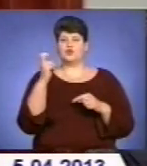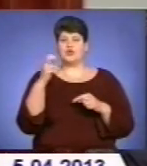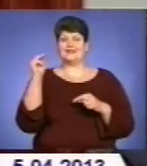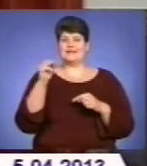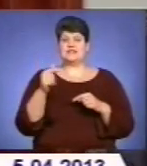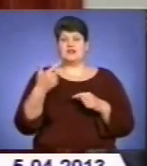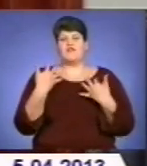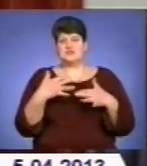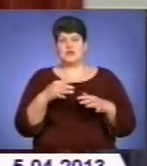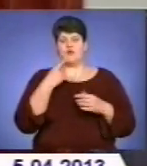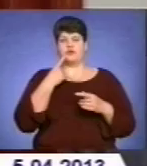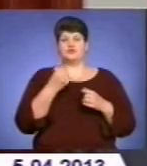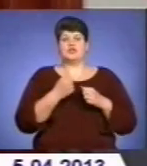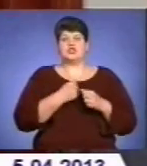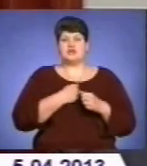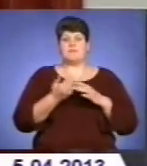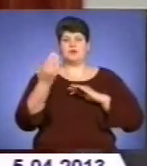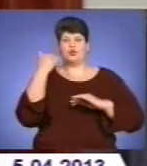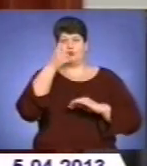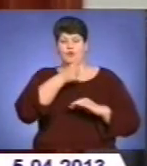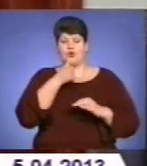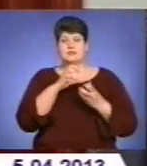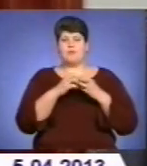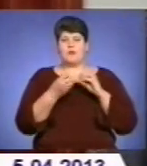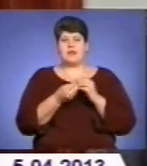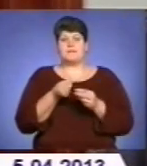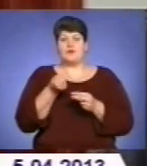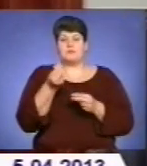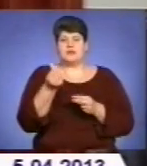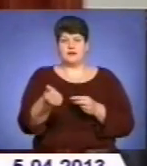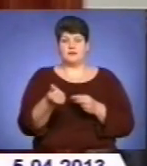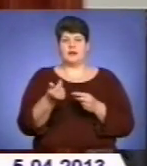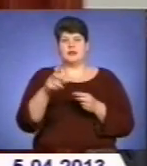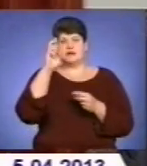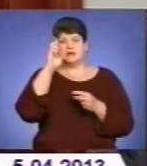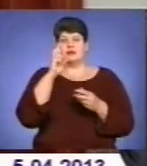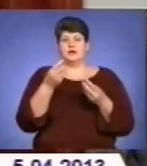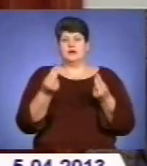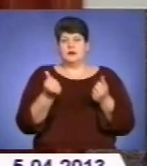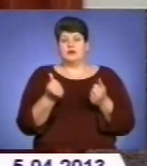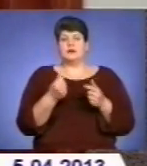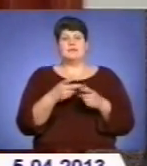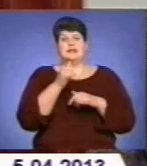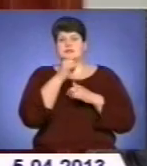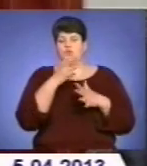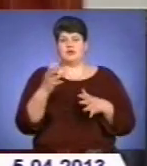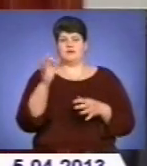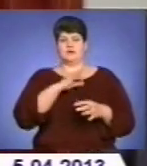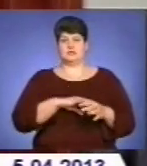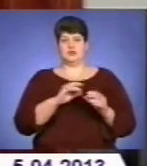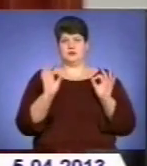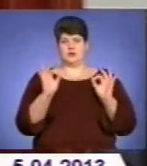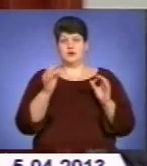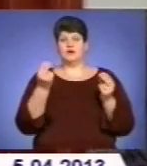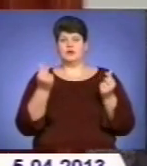що, на жаль, минулого року через проблеми із проплатами і казначейством ми не змогли ефективно скористатися всіма коштами. В